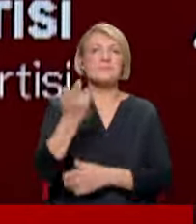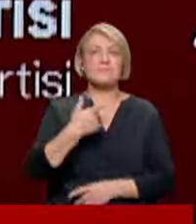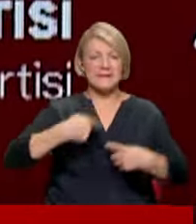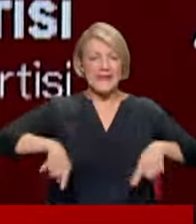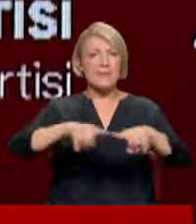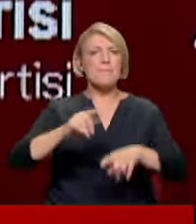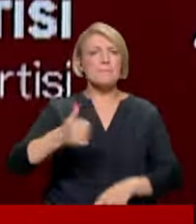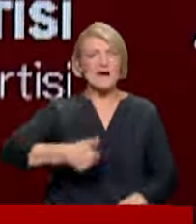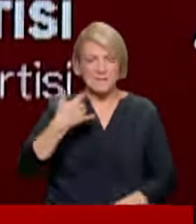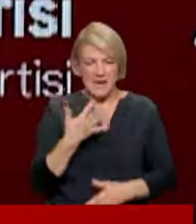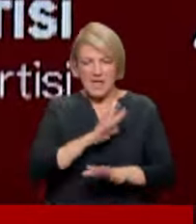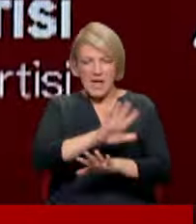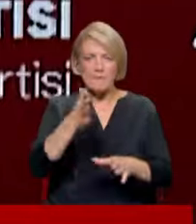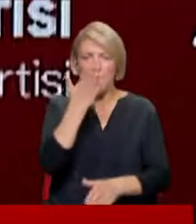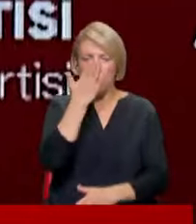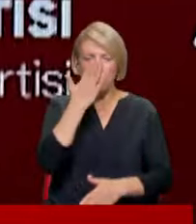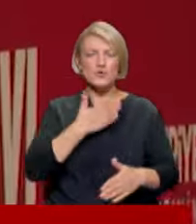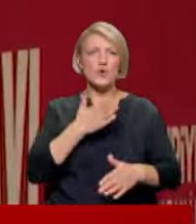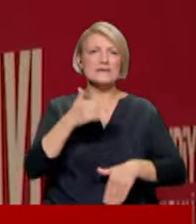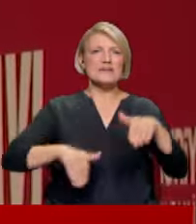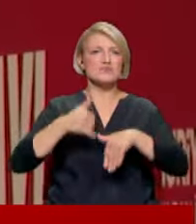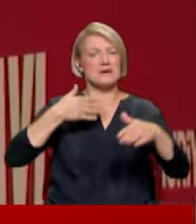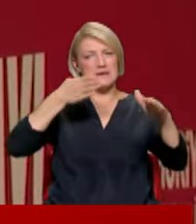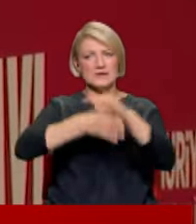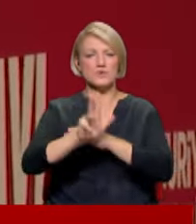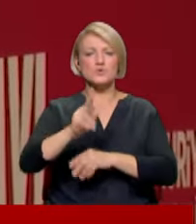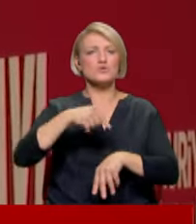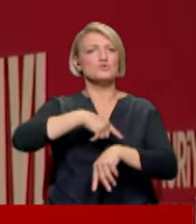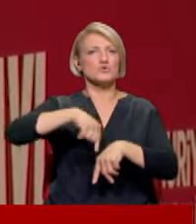dahil hepimiz ön seçime gireceğiz. CHP'de 3